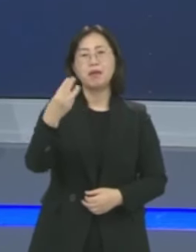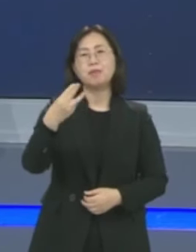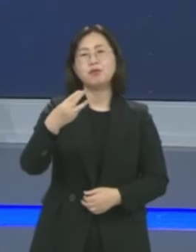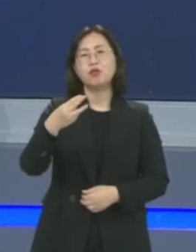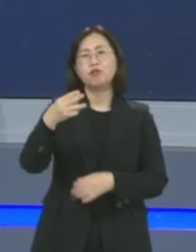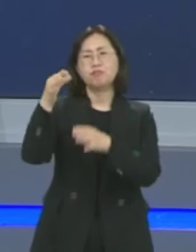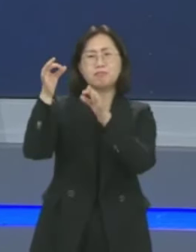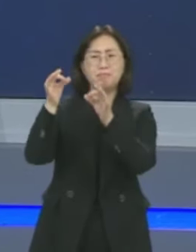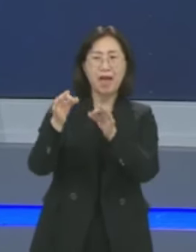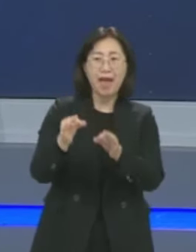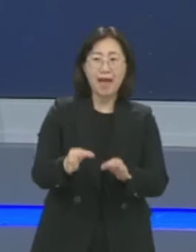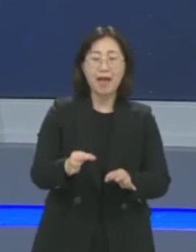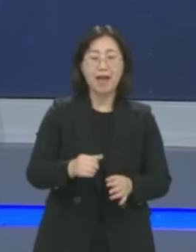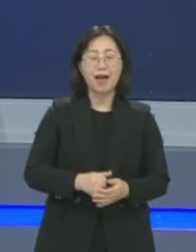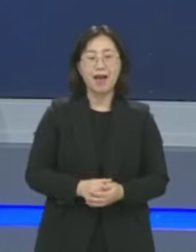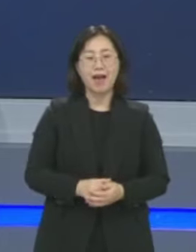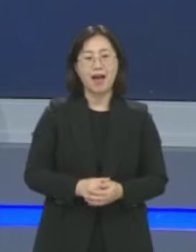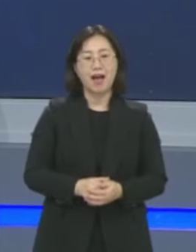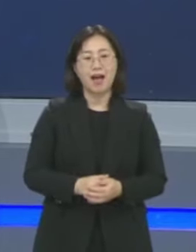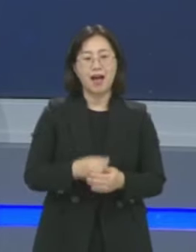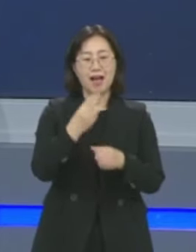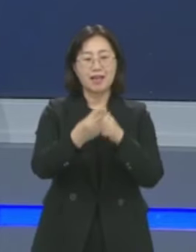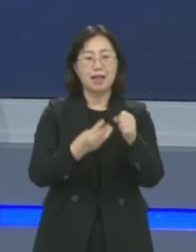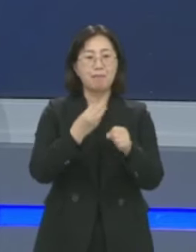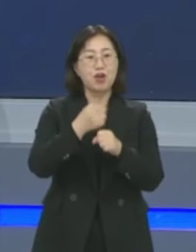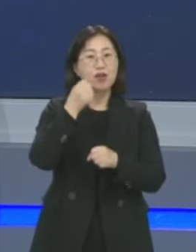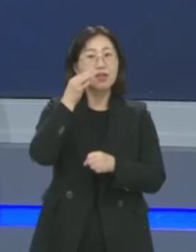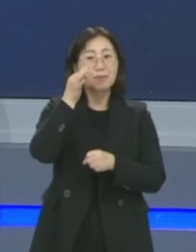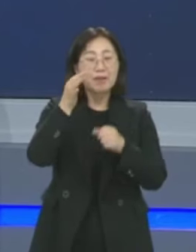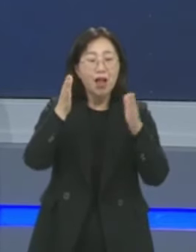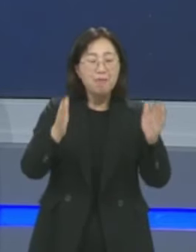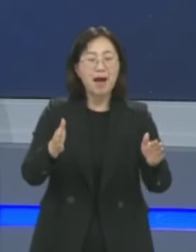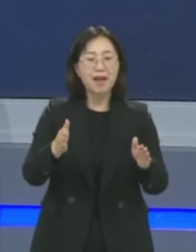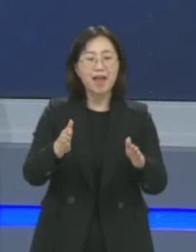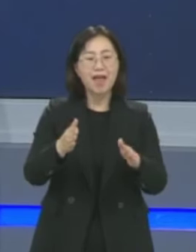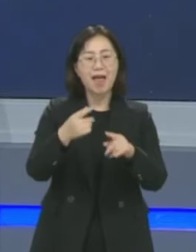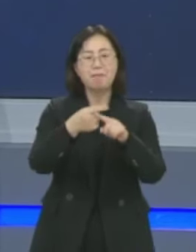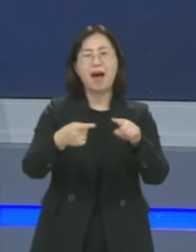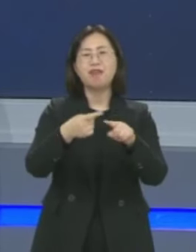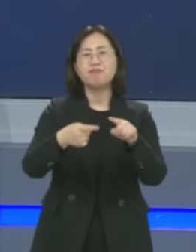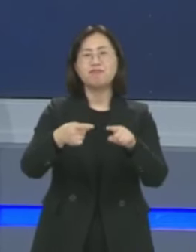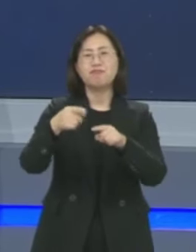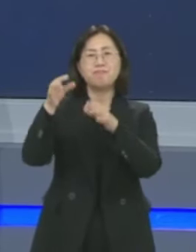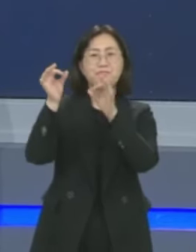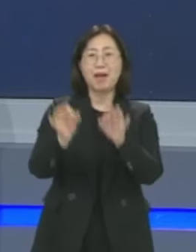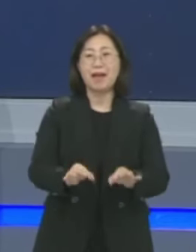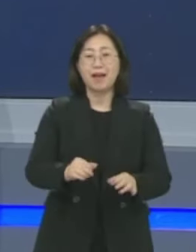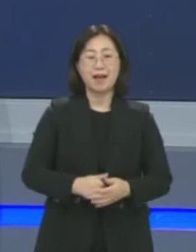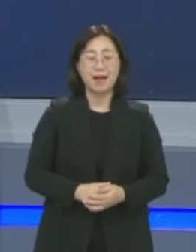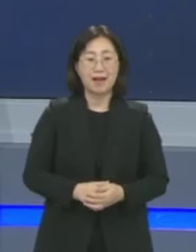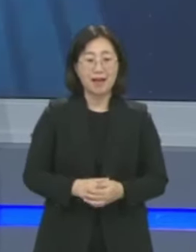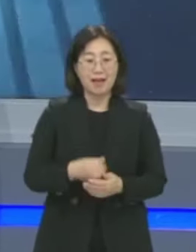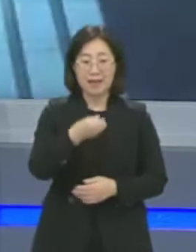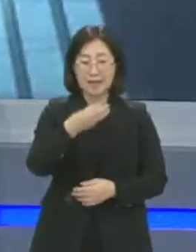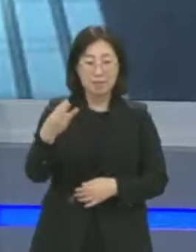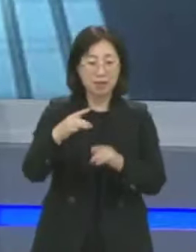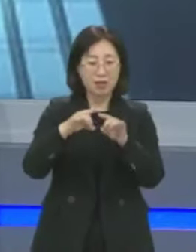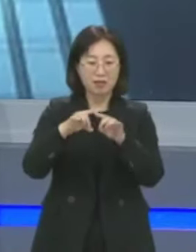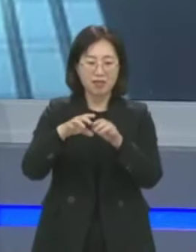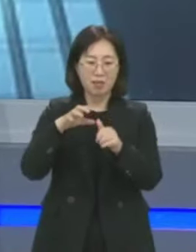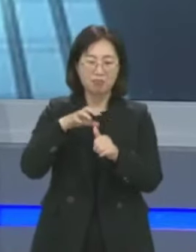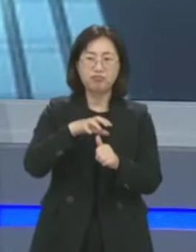원까지 떨어지면서 주가가 3년 10개월 사이에 거의 반토막이 난 상태입니다. 이 같은 삼성전자의